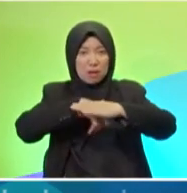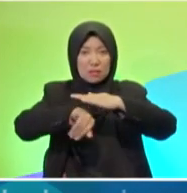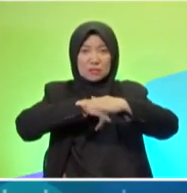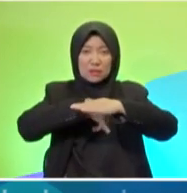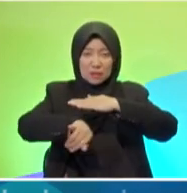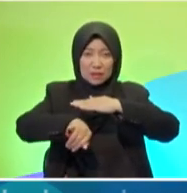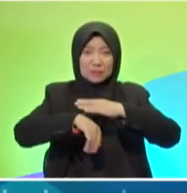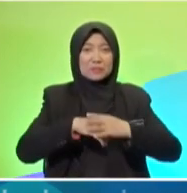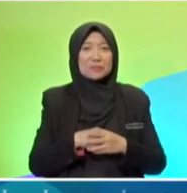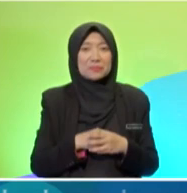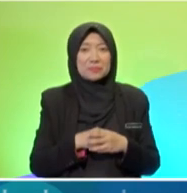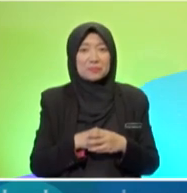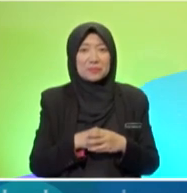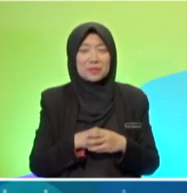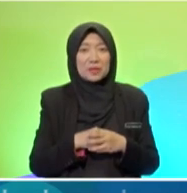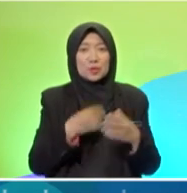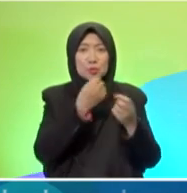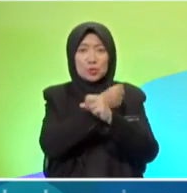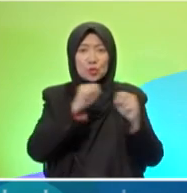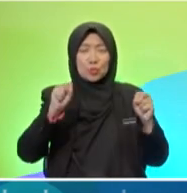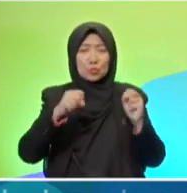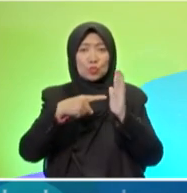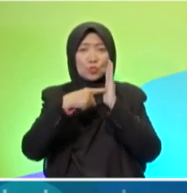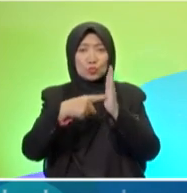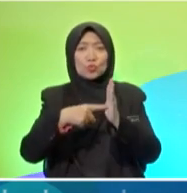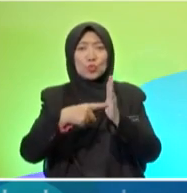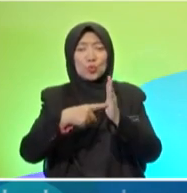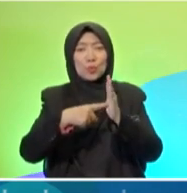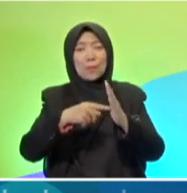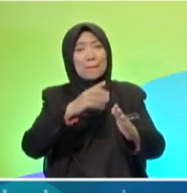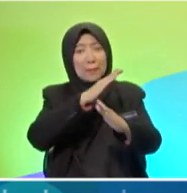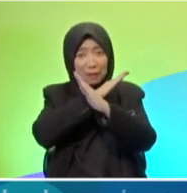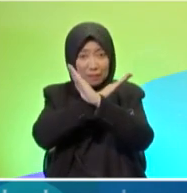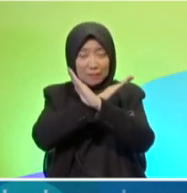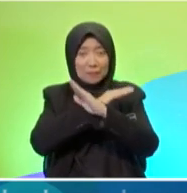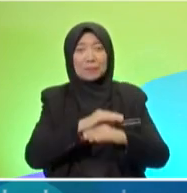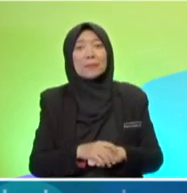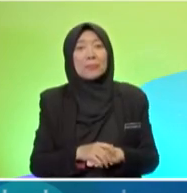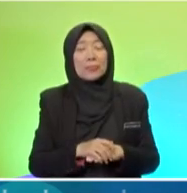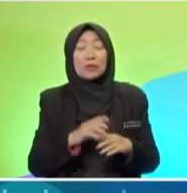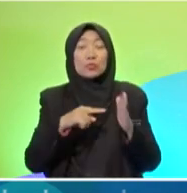ejekan sejak dengan tunjuk Pangkah lagi nih hah jadi bila